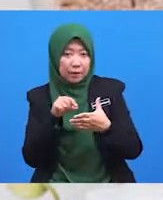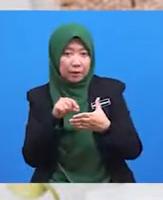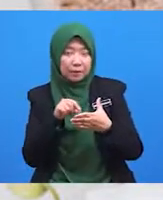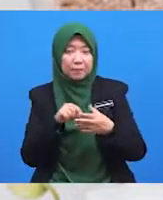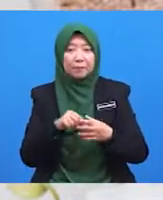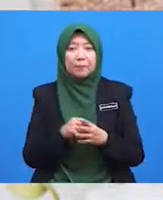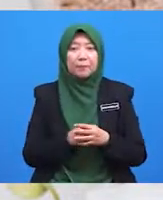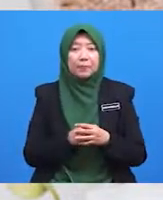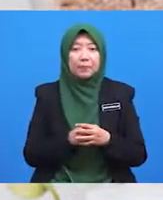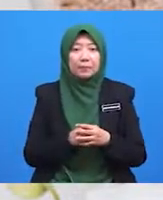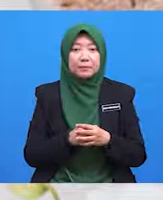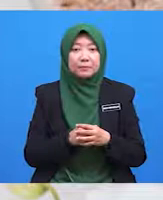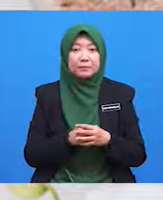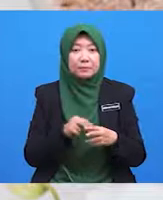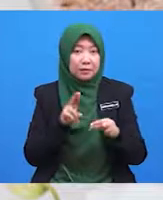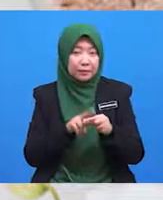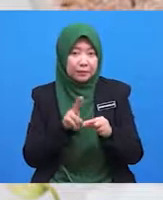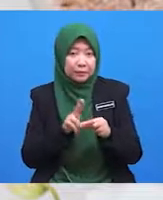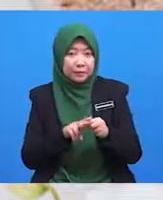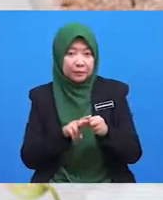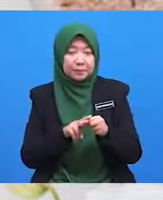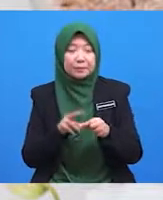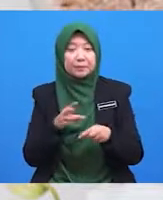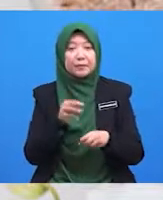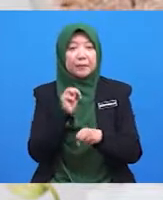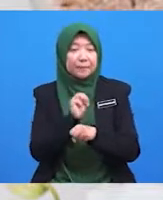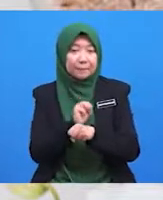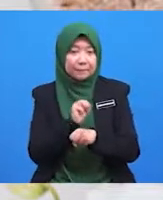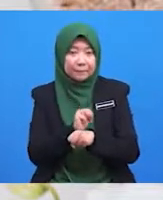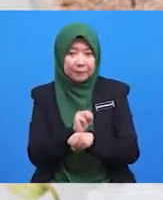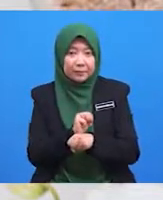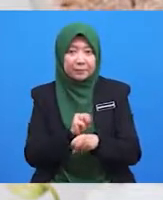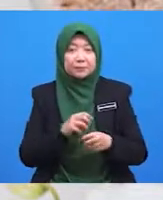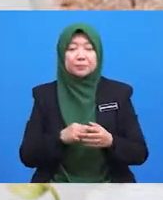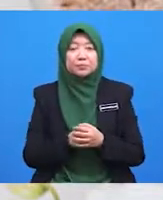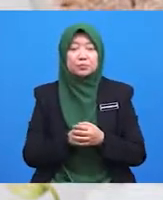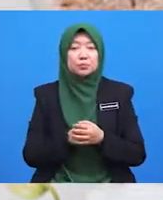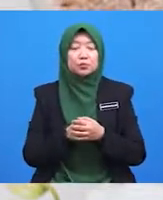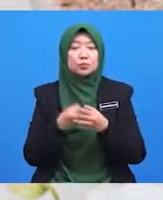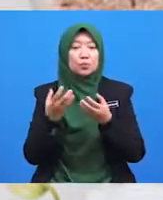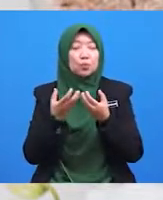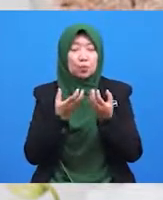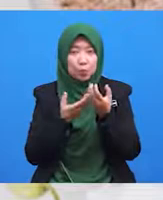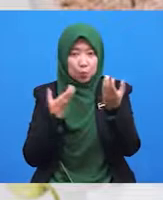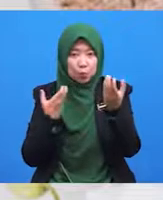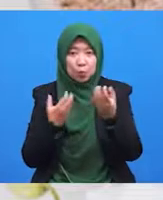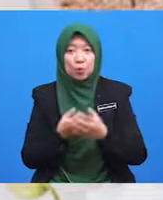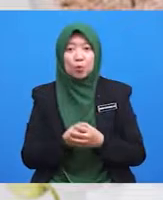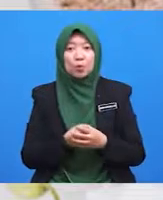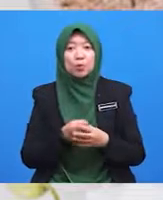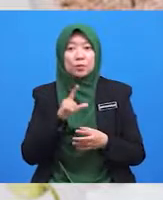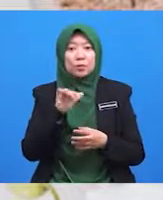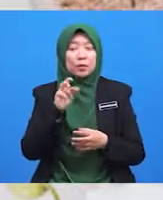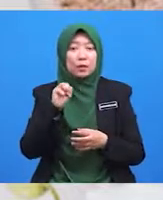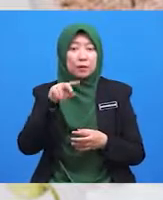antibodi, glukosa garam dan galian. Pembuluh limfa iaitu pembuluh yang membawa cecair